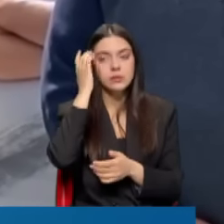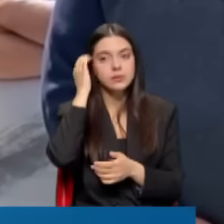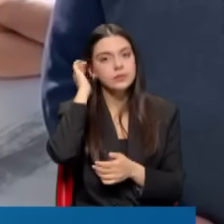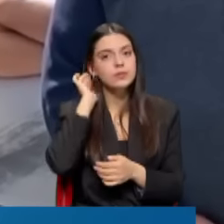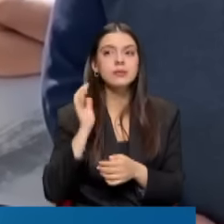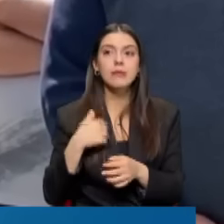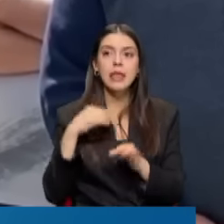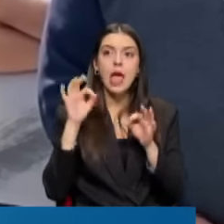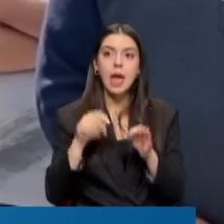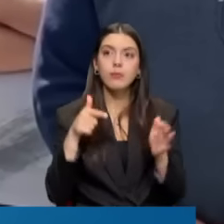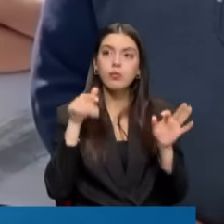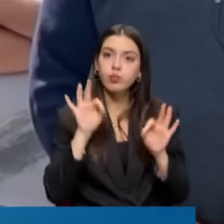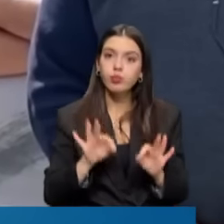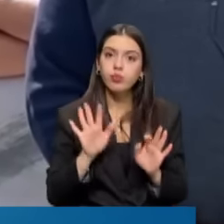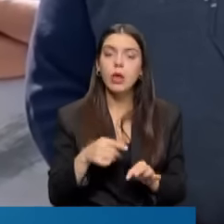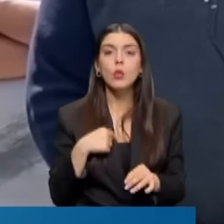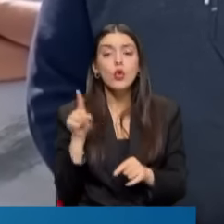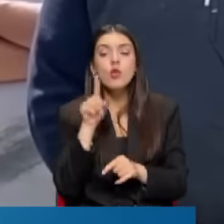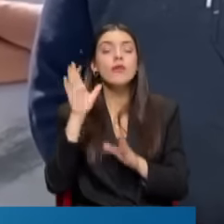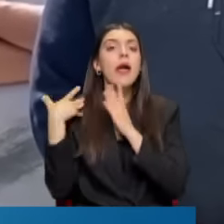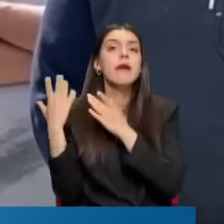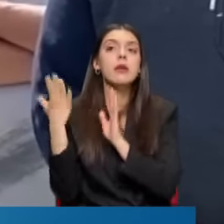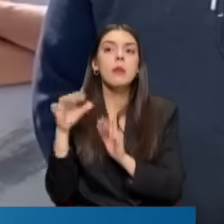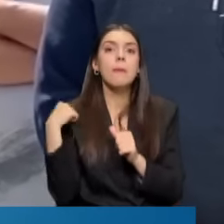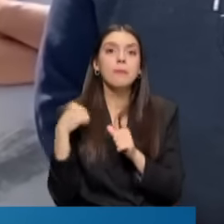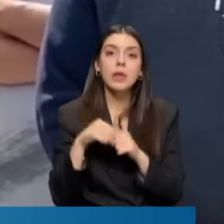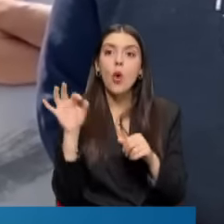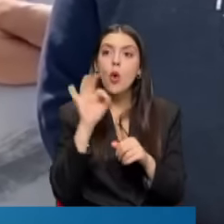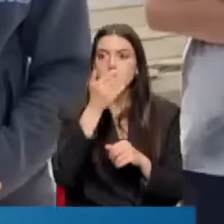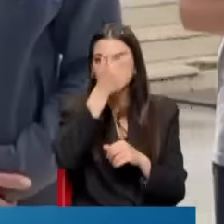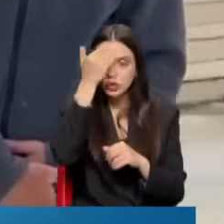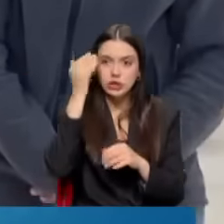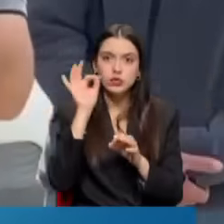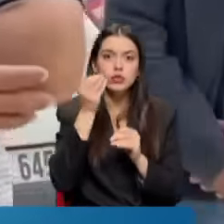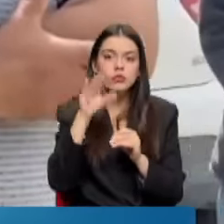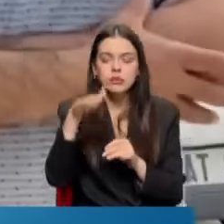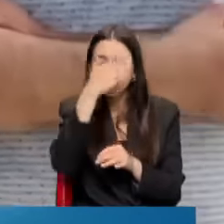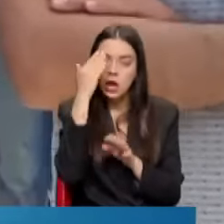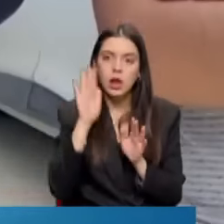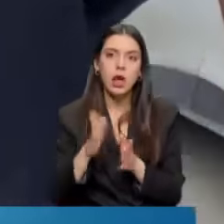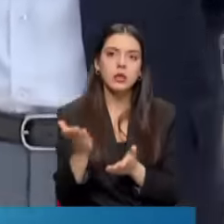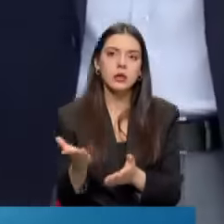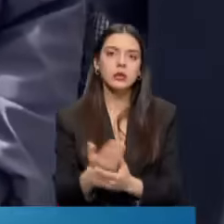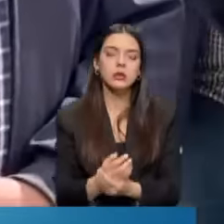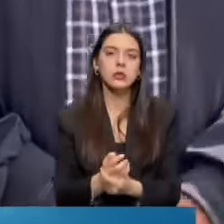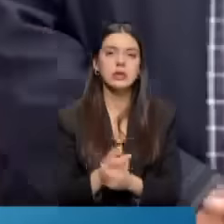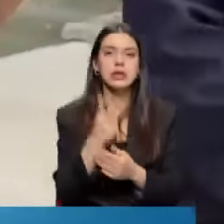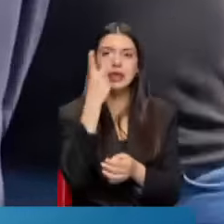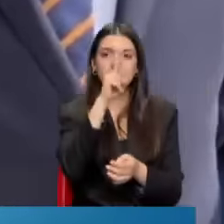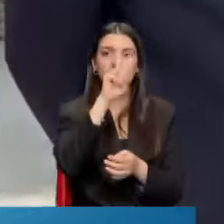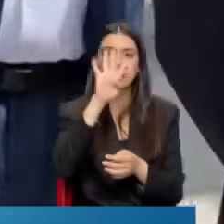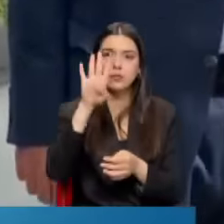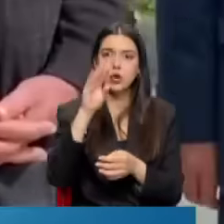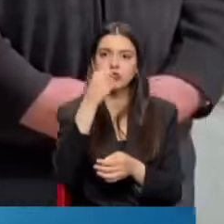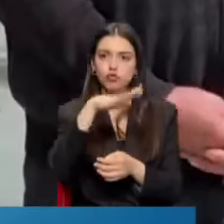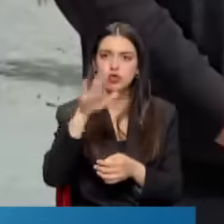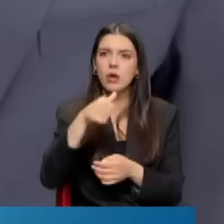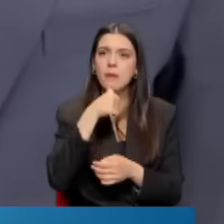ben sabit buradayım Urfa'ya da Gidemiyorum bir daha hiç okutama çocuklarım cahil kalacak olmuş 2024 çocuğunu okutamıyorum